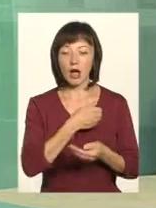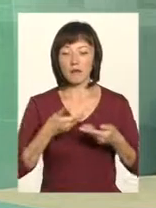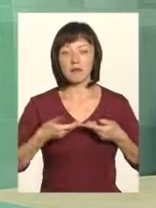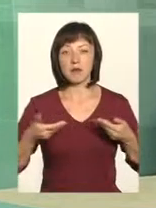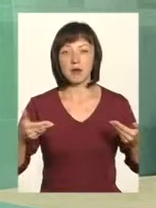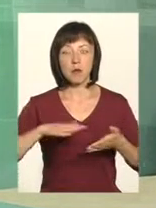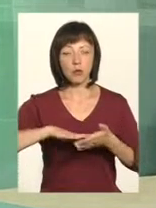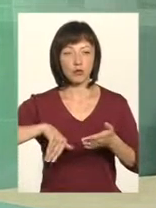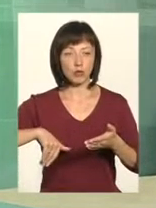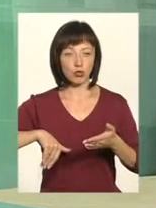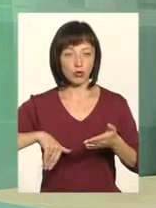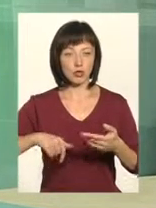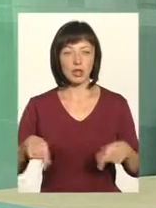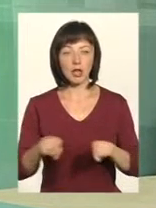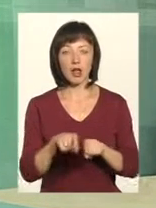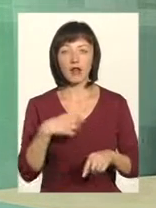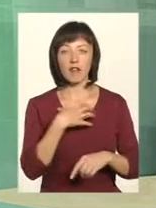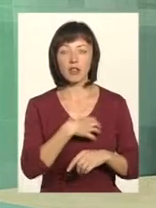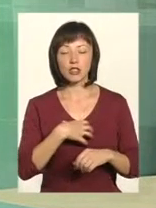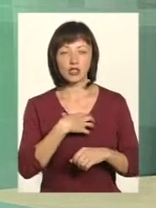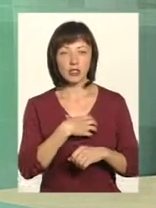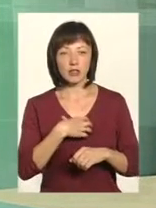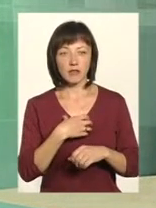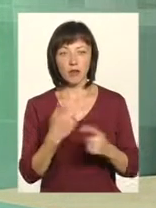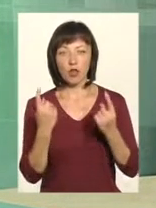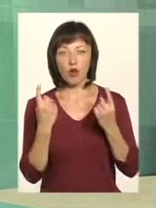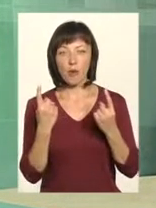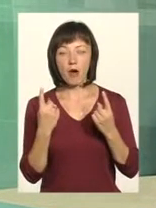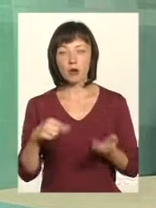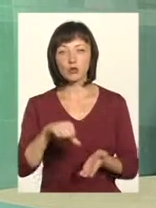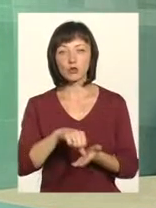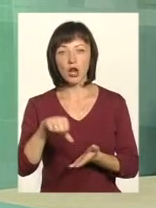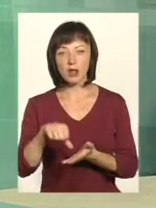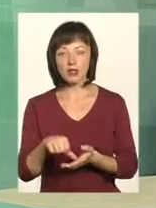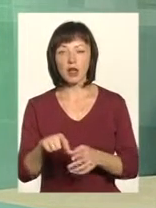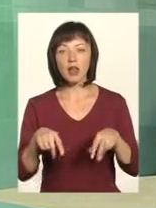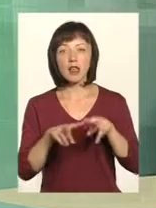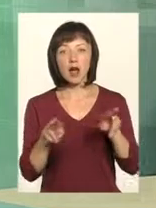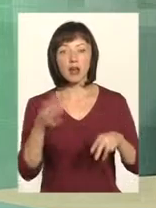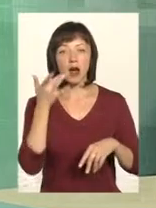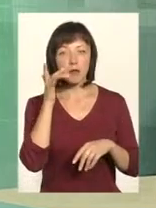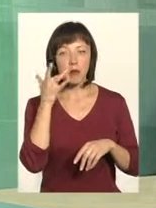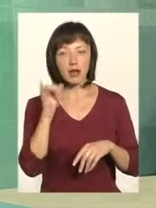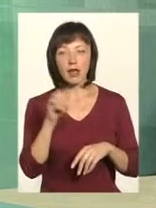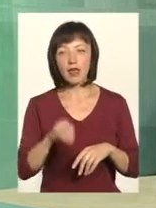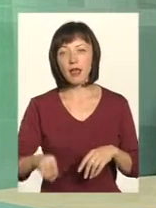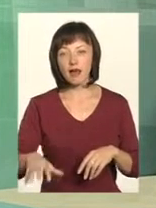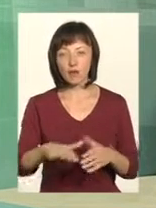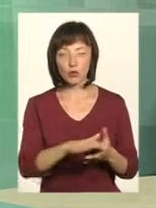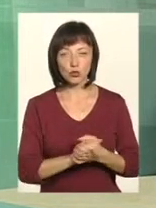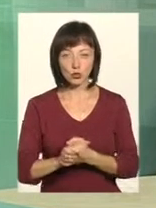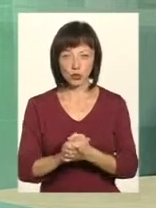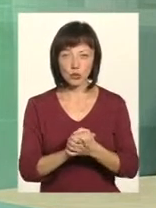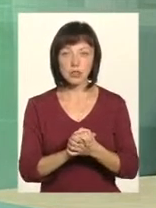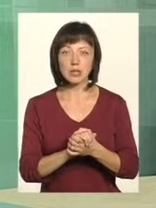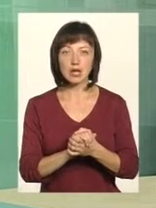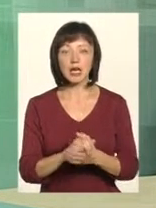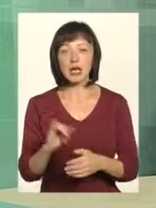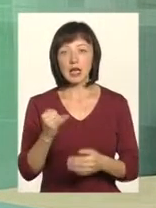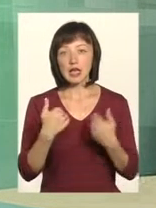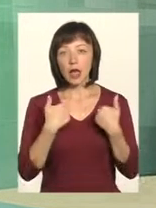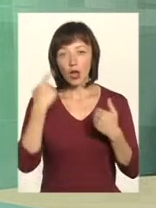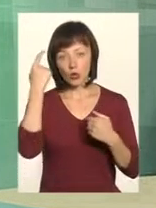позбулися таких важливих глобальних гравців, як Сполучені Штати і Європейський Союз. І я